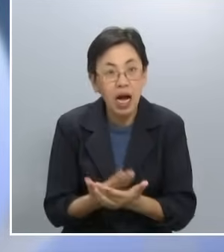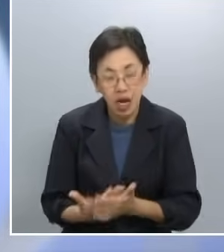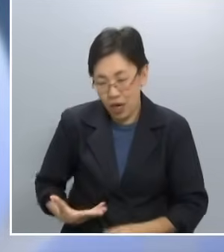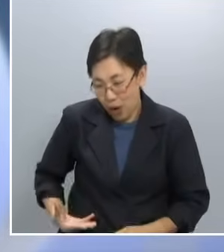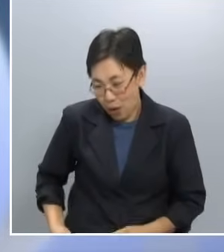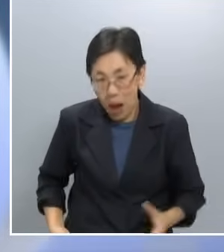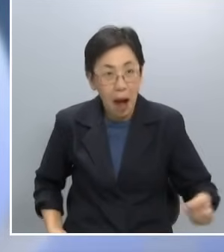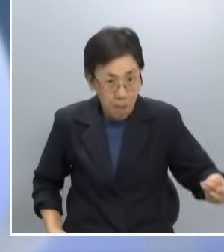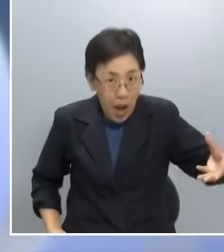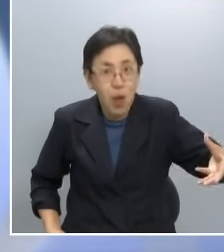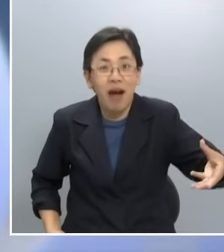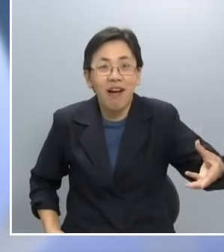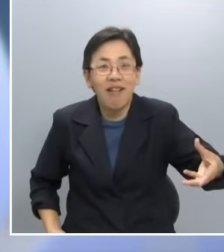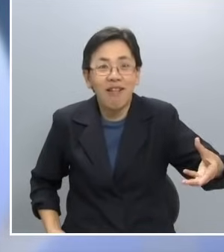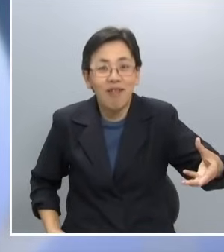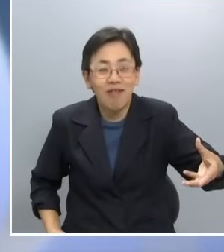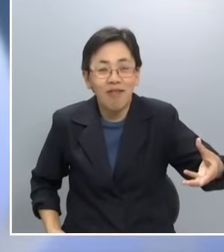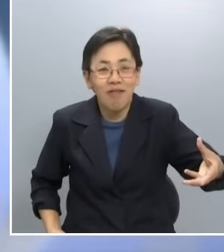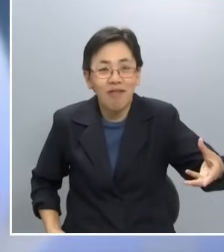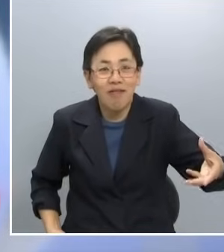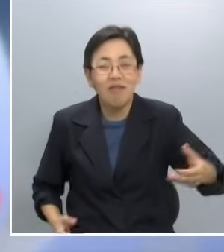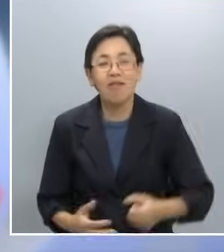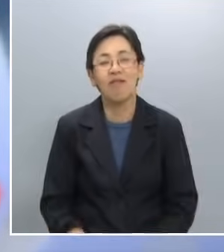อีกใช่ใช่ค่ะอือ